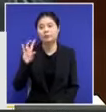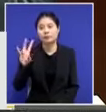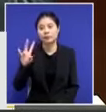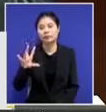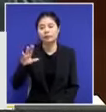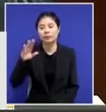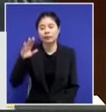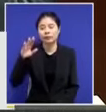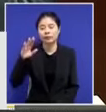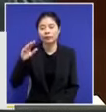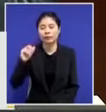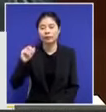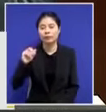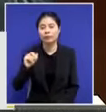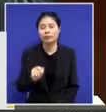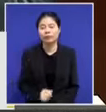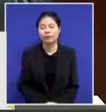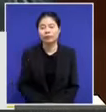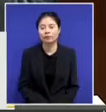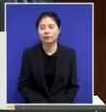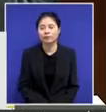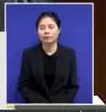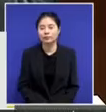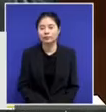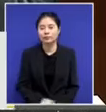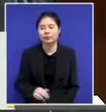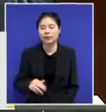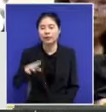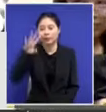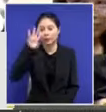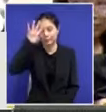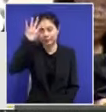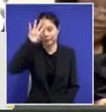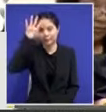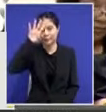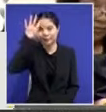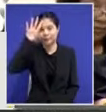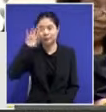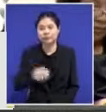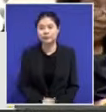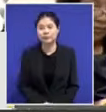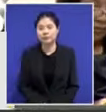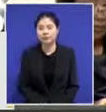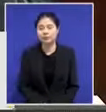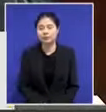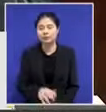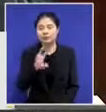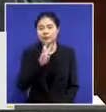677พลตำรวจเอกเสรีพิสุทธิ์เตมียเวท นายธนาธรครับ